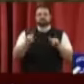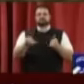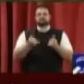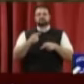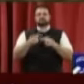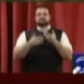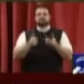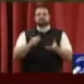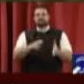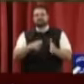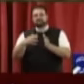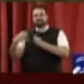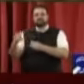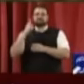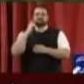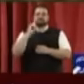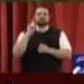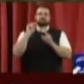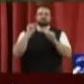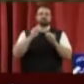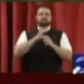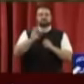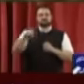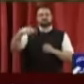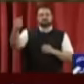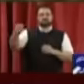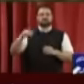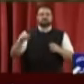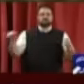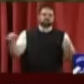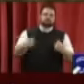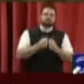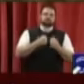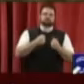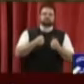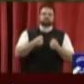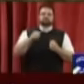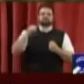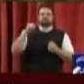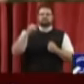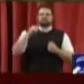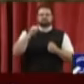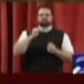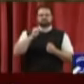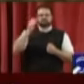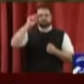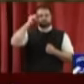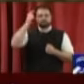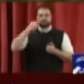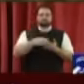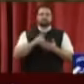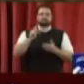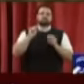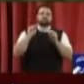experiența asta și nu a învățat. S-o duce mai încolo și lovește foarte tare cu capul. Pentru că el nu a învățat de aici ce avea de